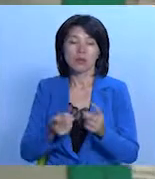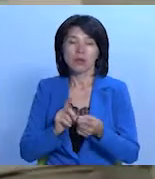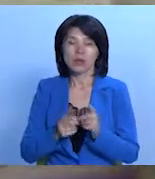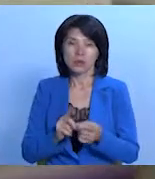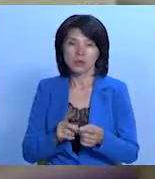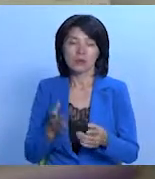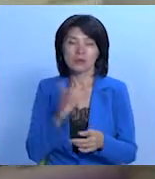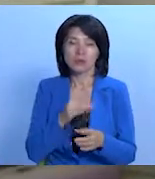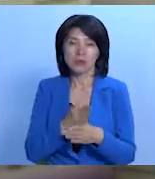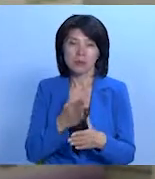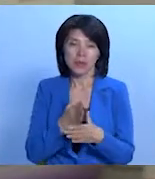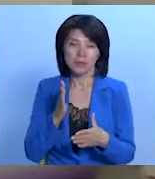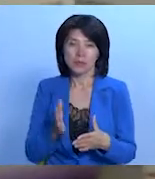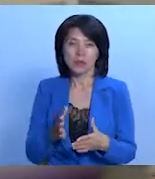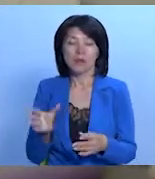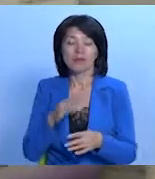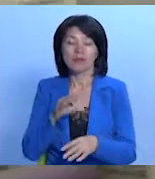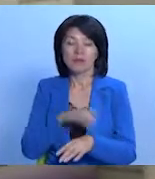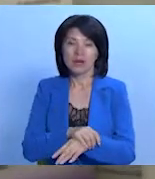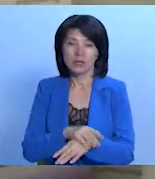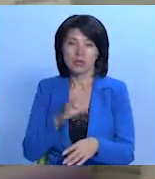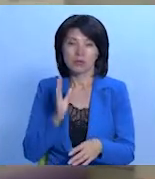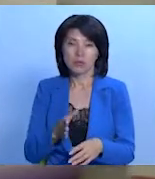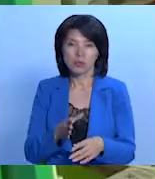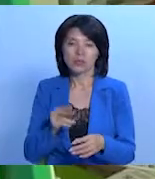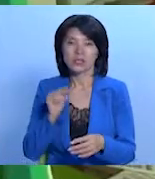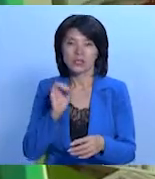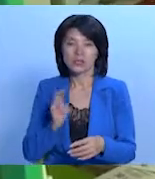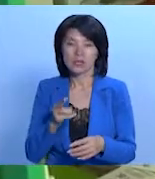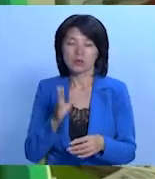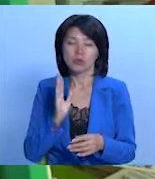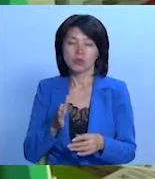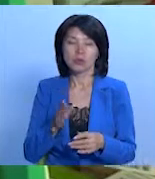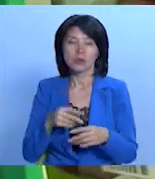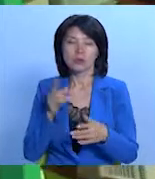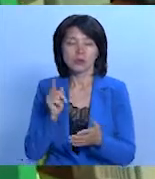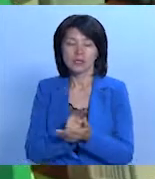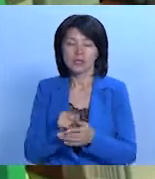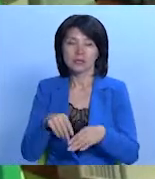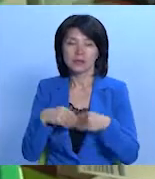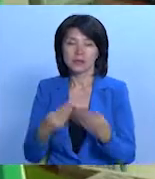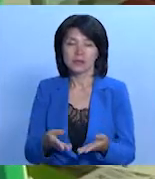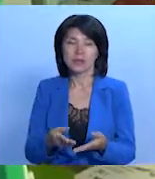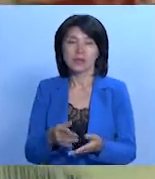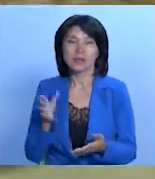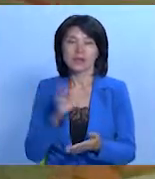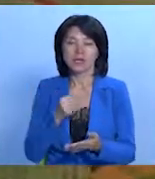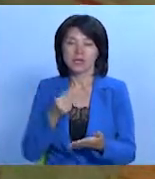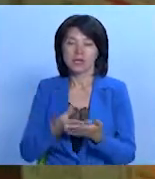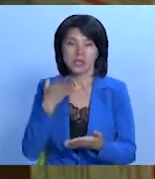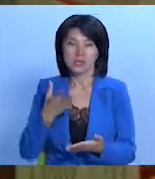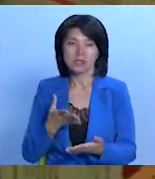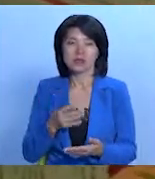пайдаланушылар көмектесуде. Алыпсатарлық фактілермен қатар дәріханаларда чек бермеу мәселесі де бар. Тұрғындар ем керек болған соң қымбаттаған